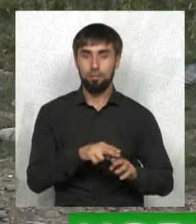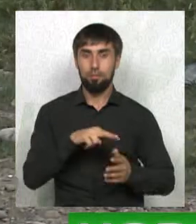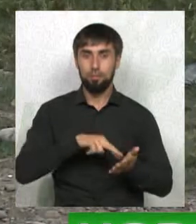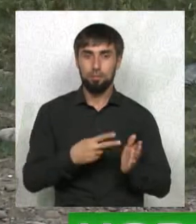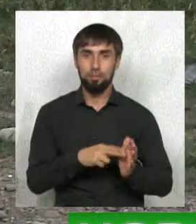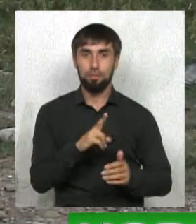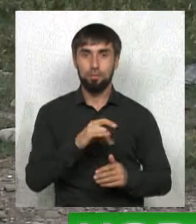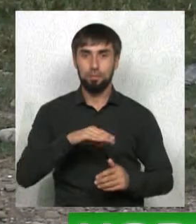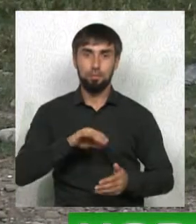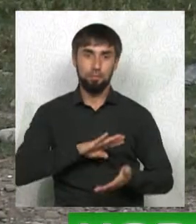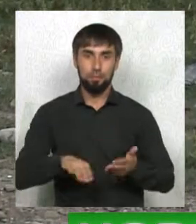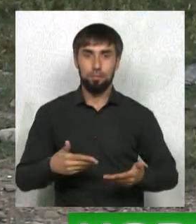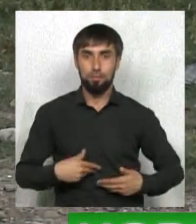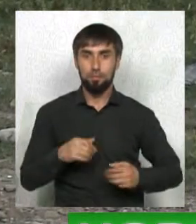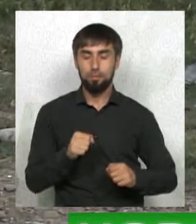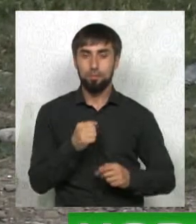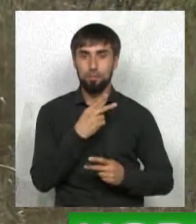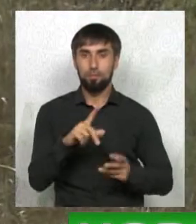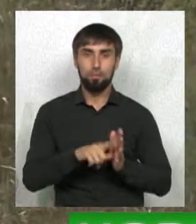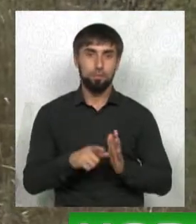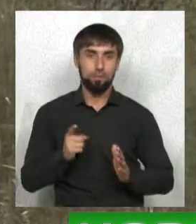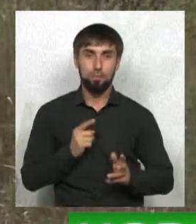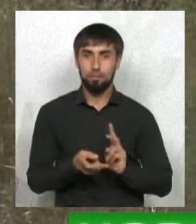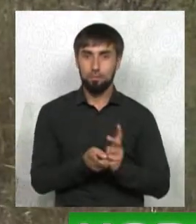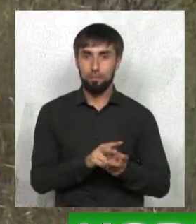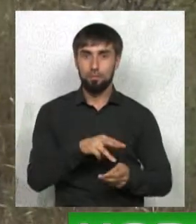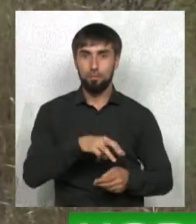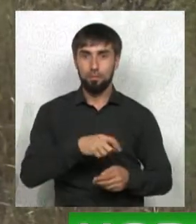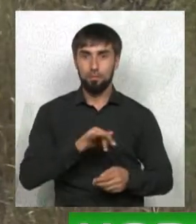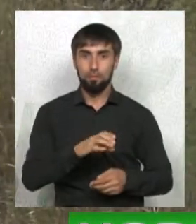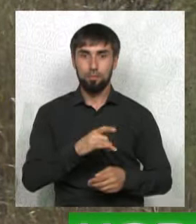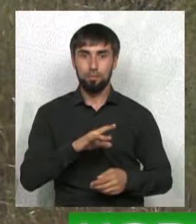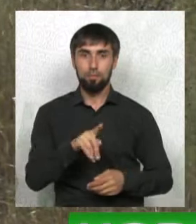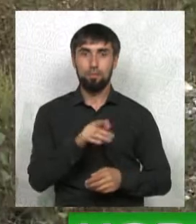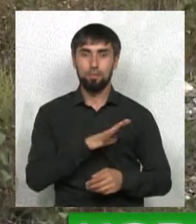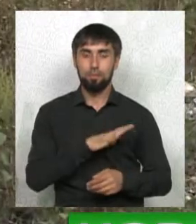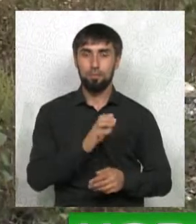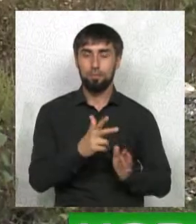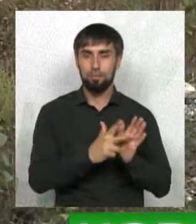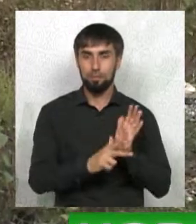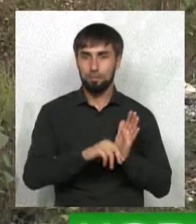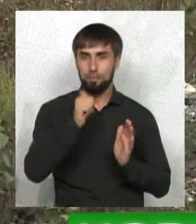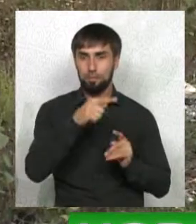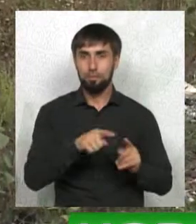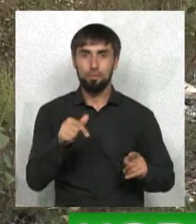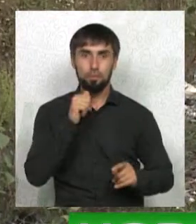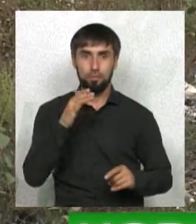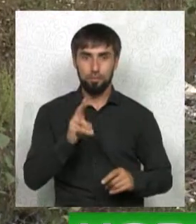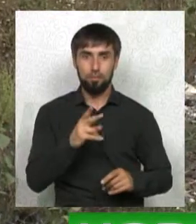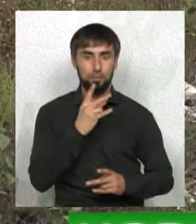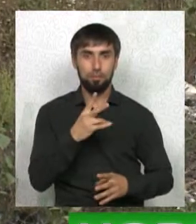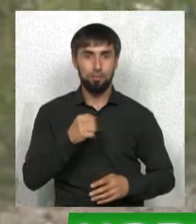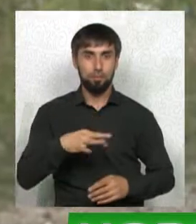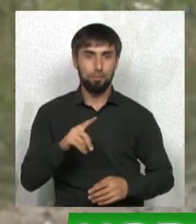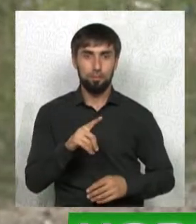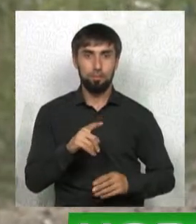план и карту. А после жители смогут увидеть долгожданные изменения. Малгобекская свалка функционировала с 80-х годов прошлого века. Несмотря на то, что